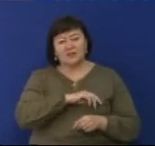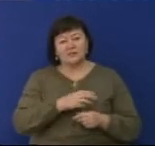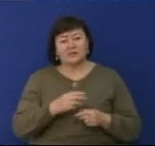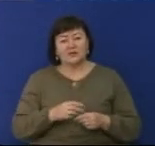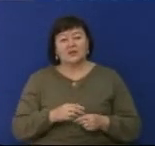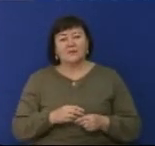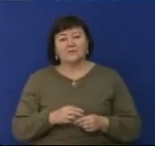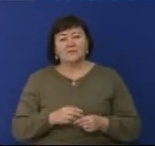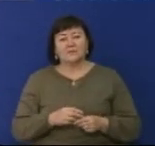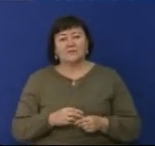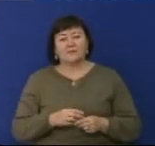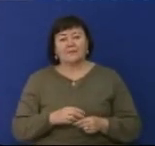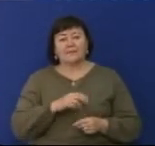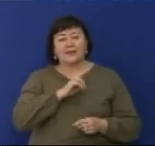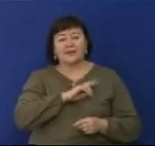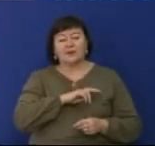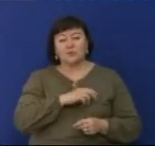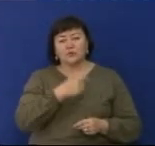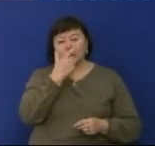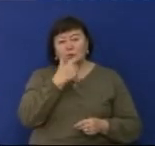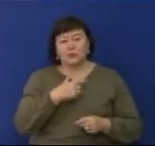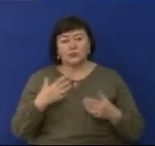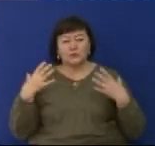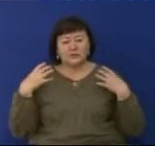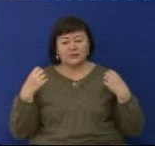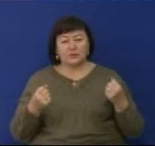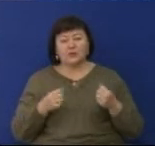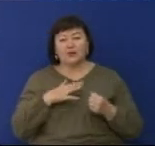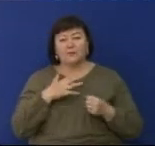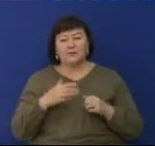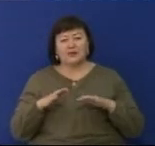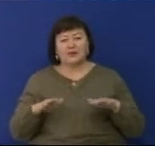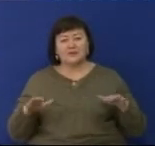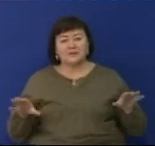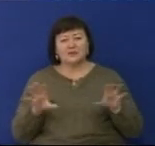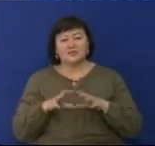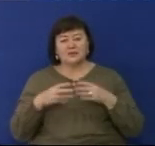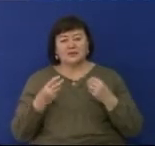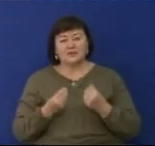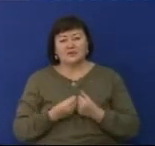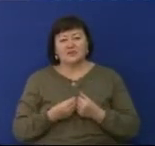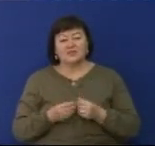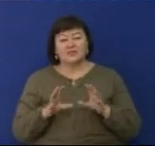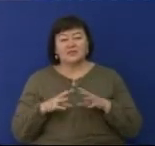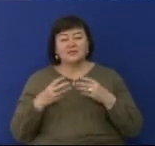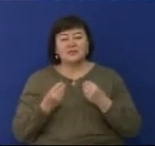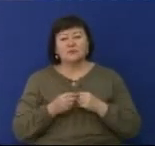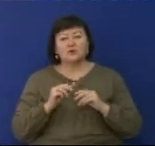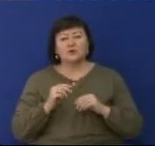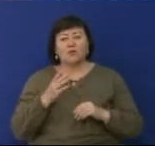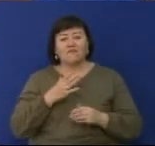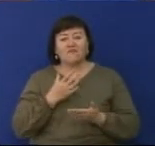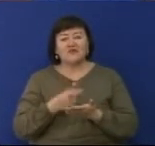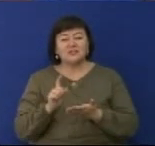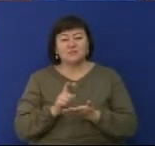бюджетных организаций работники культуры и спорта многодетные семьи неполные семьи и химии воспитывающих детей-инвалидов